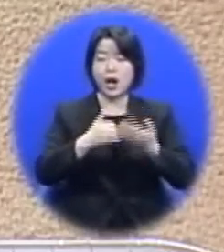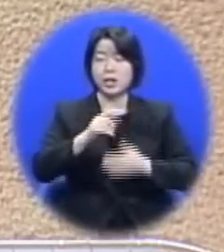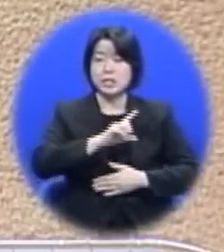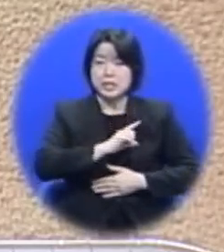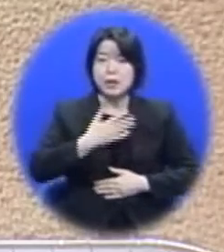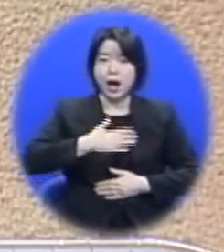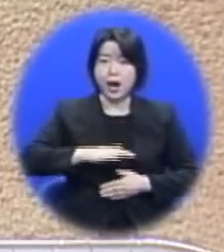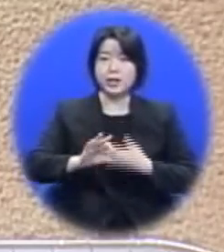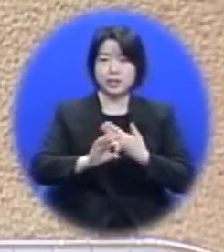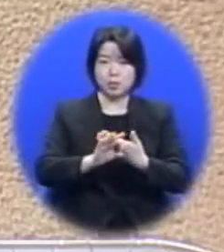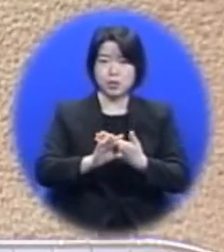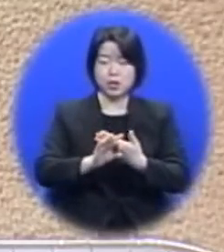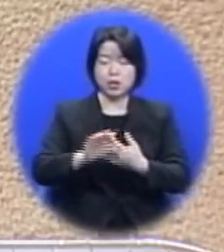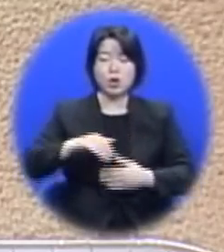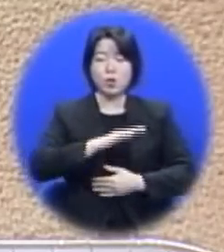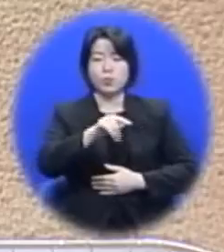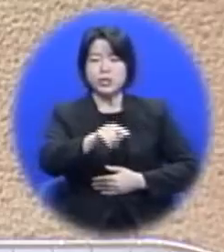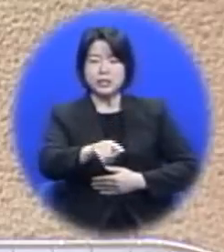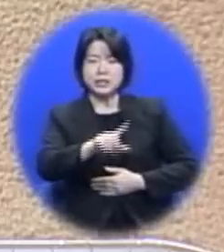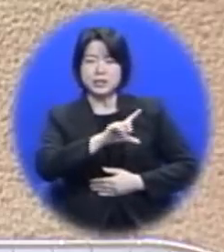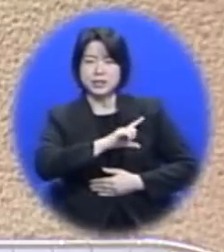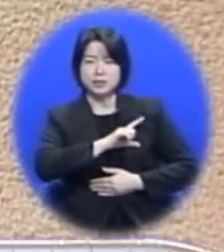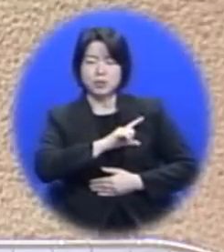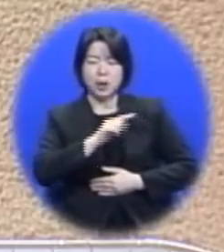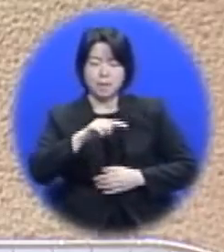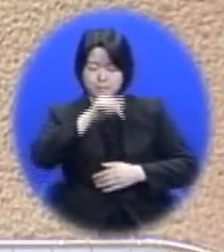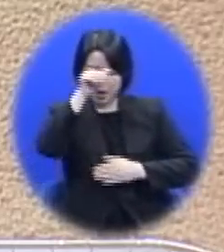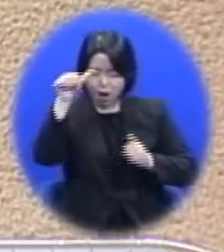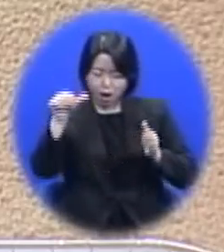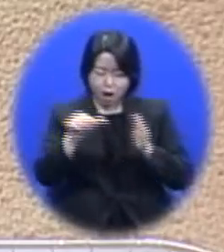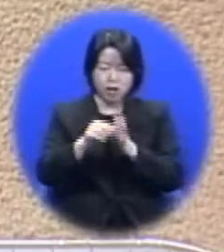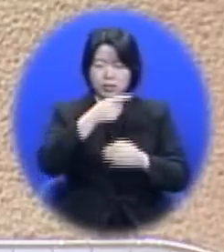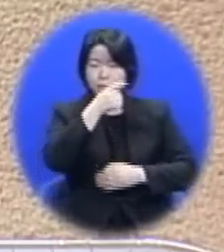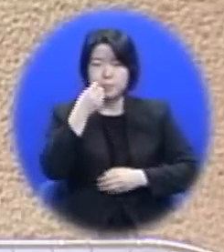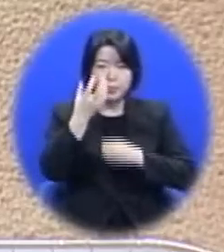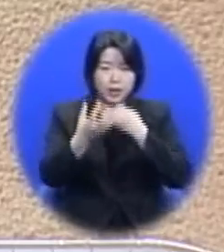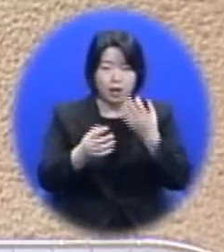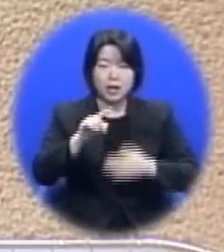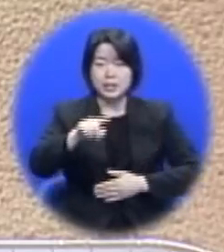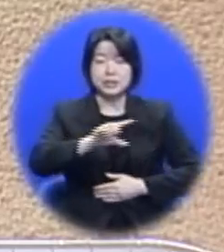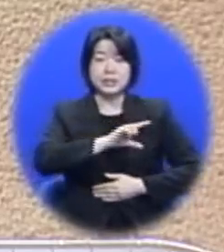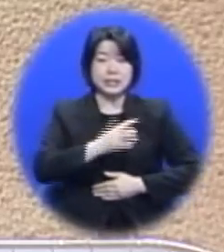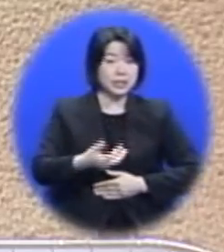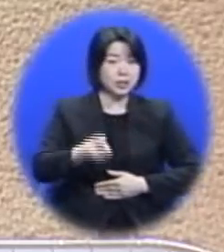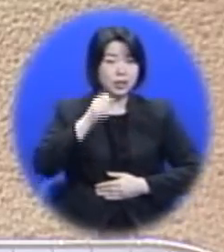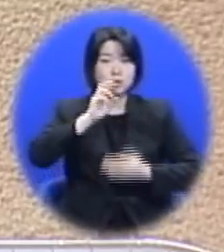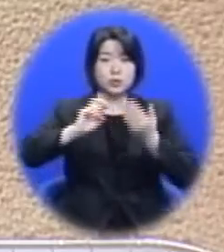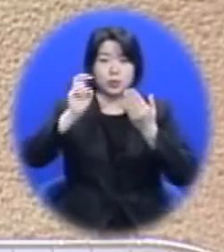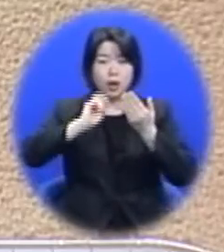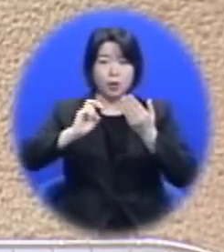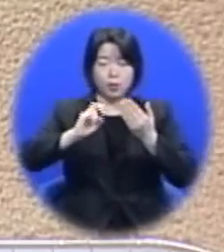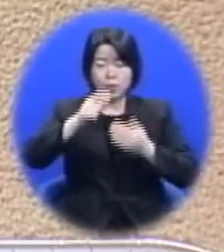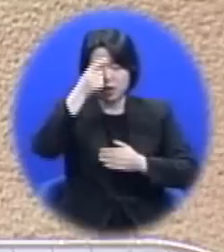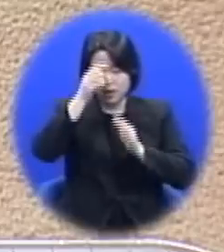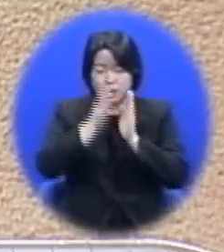알았다면 우리는 그 이름을 평생 간증하고 그 이름으로 노래하고 그 이름으로 예배할